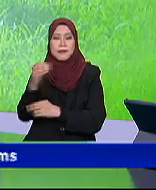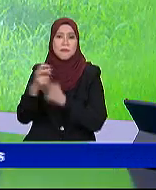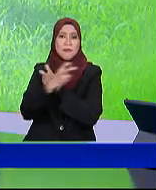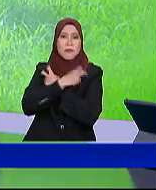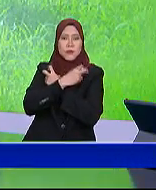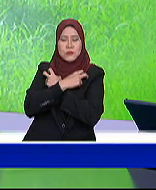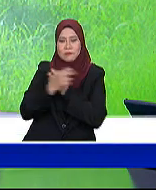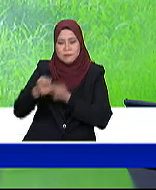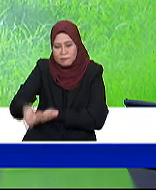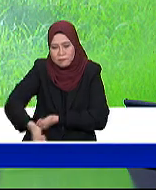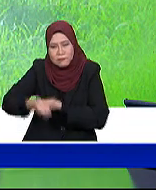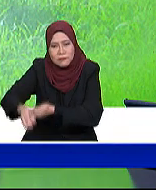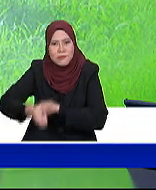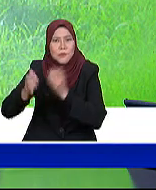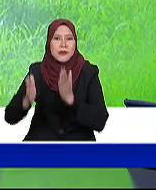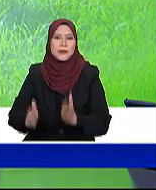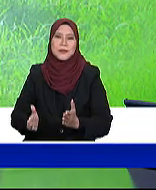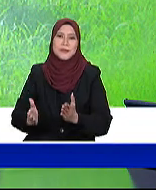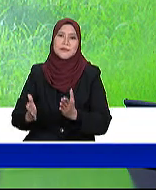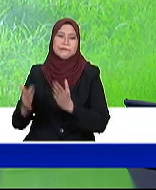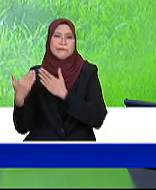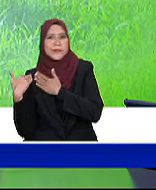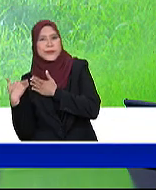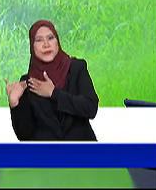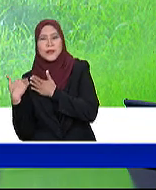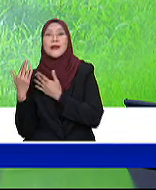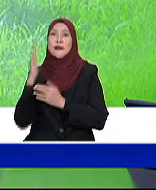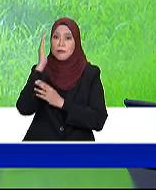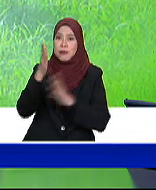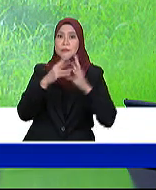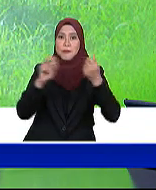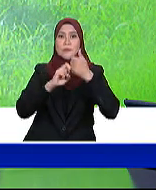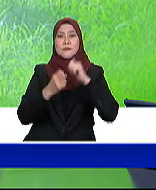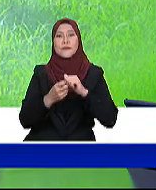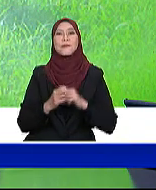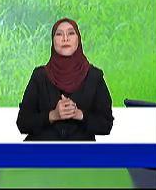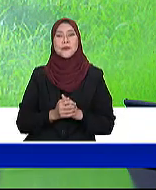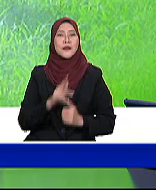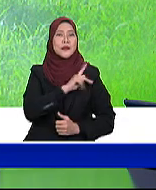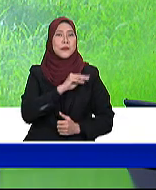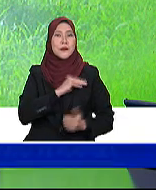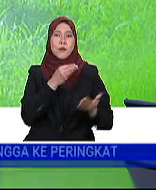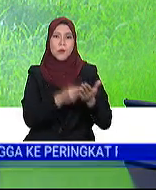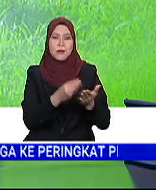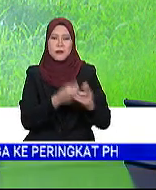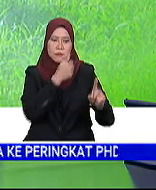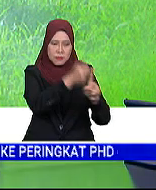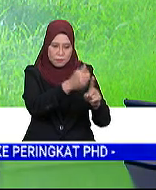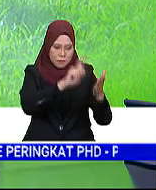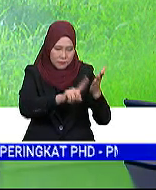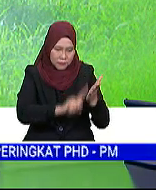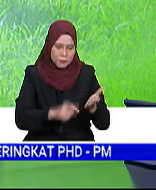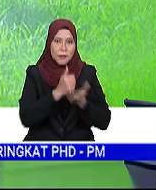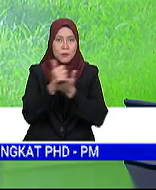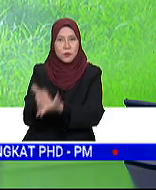membebankan petani serta pesawah akan diselesaikan. Tegas Perdana Menteri, Kementerian Kewangan juga telah diarah untuk meneliti